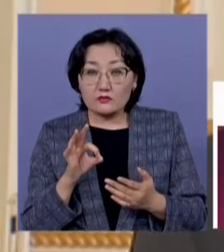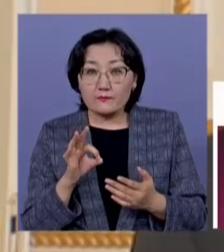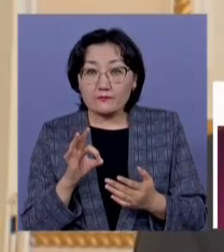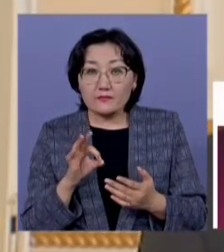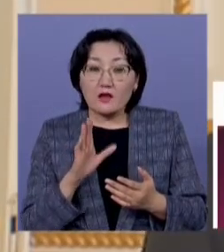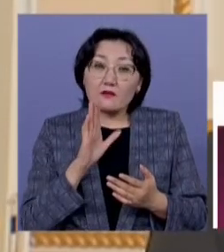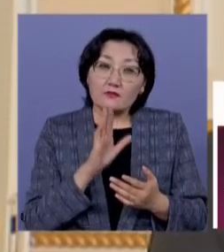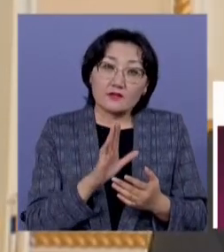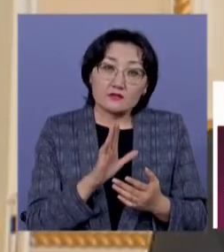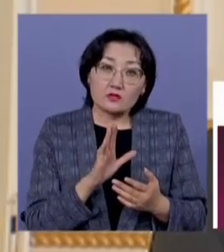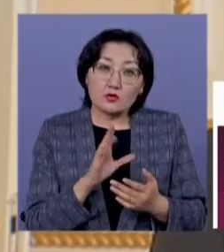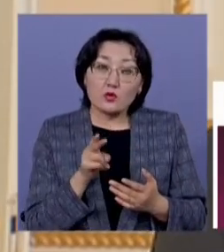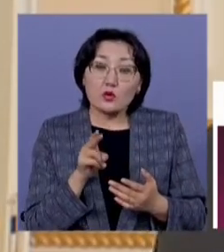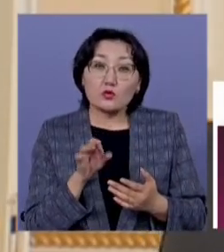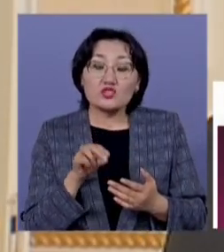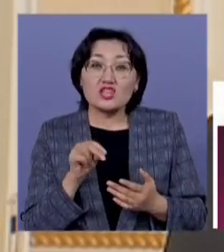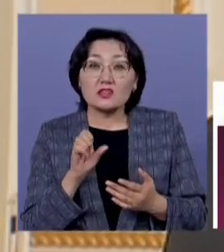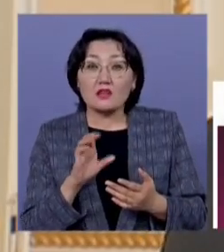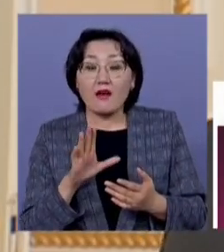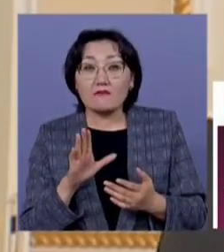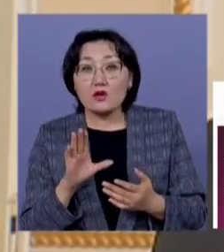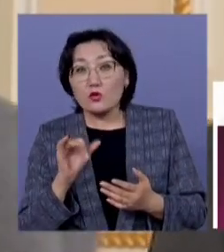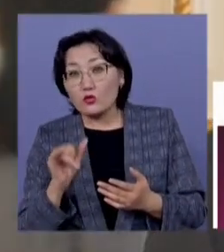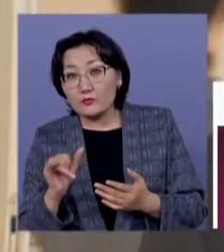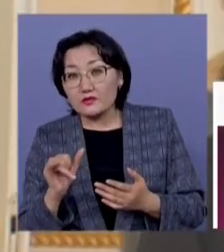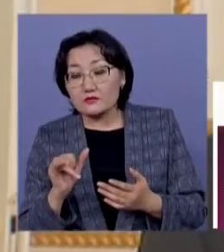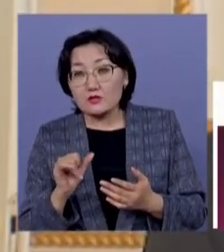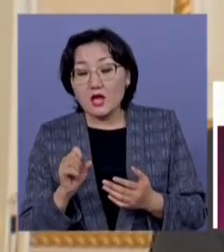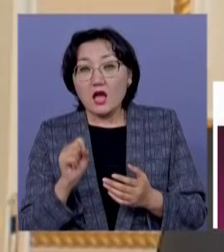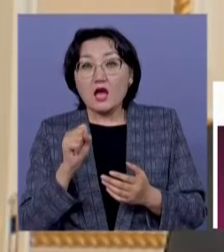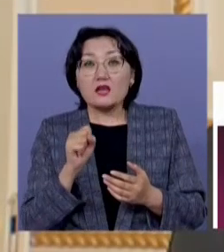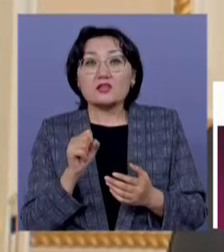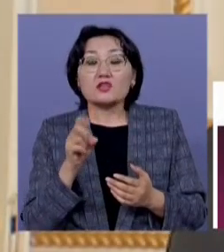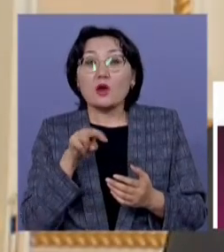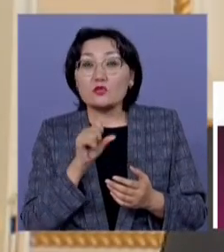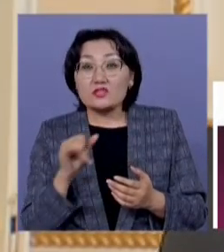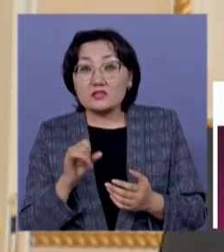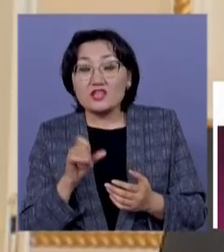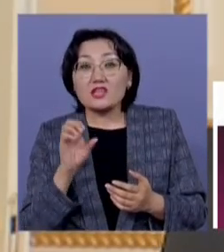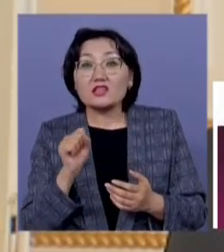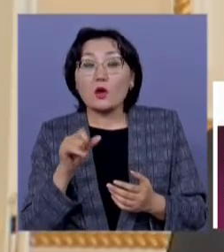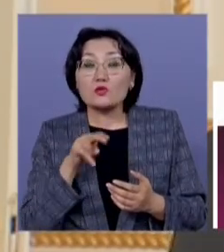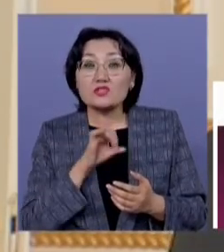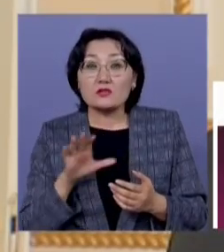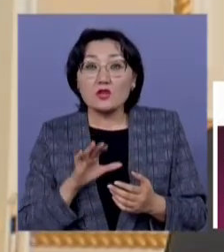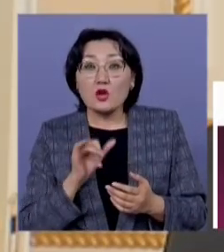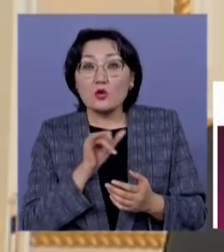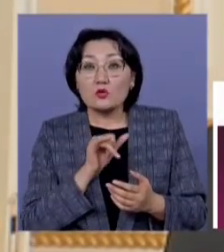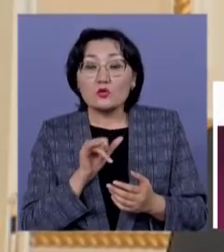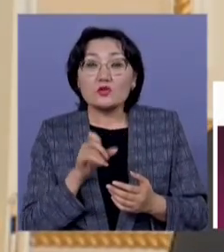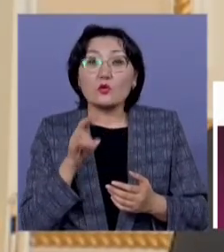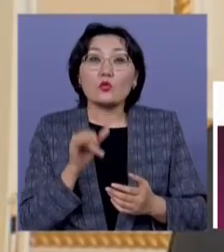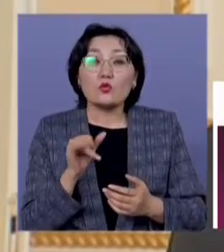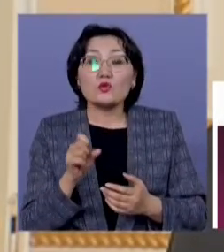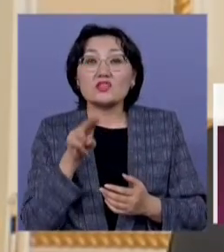біресе в мен как читав деп жазған, біресе умен берген, біресе дауысыз, біресе дауыс. Ал бізде о деген бұл тек қана дауыссыз